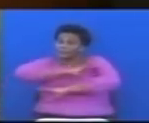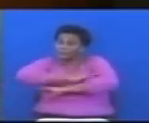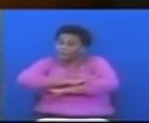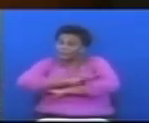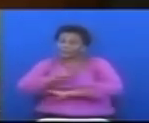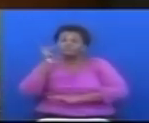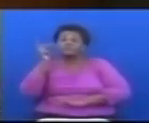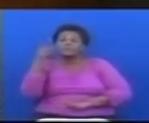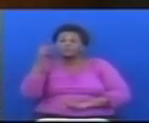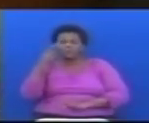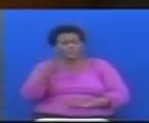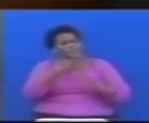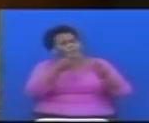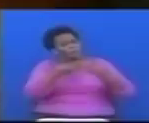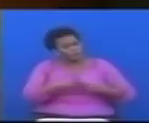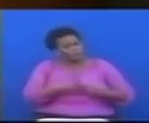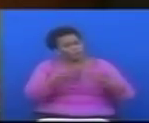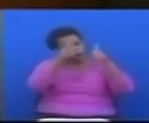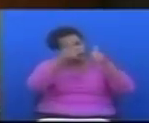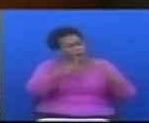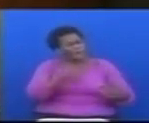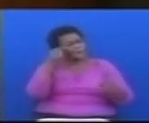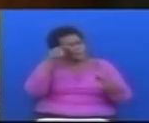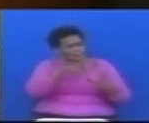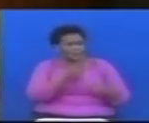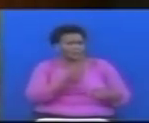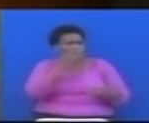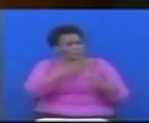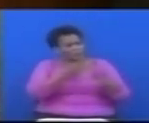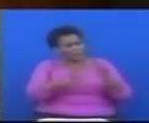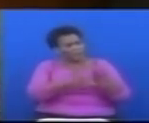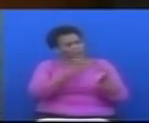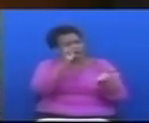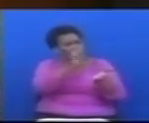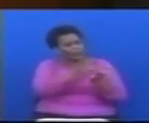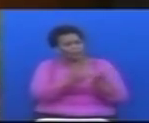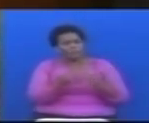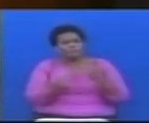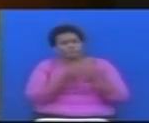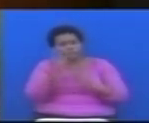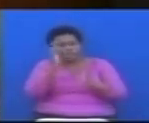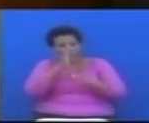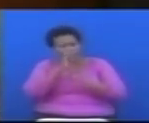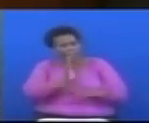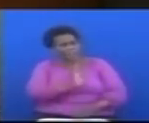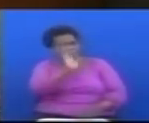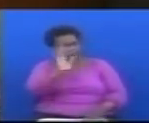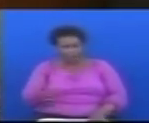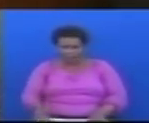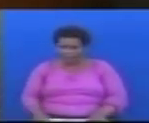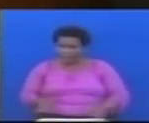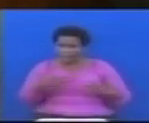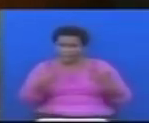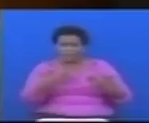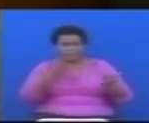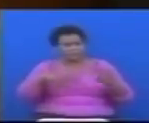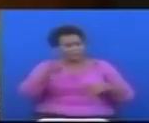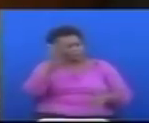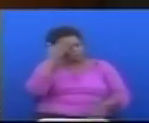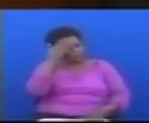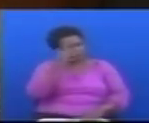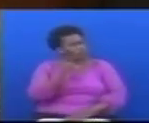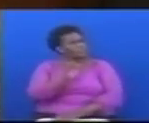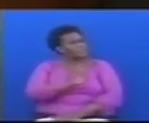aliahidi kwamba barabara hii itatengenezwa kwa kiwango cha lami kulingana na ubovu wake na nauli inakuwa kubwa. Je, ni lini serikali